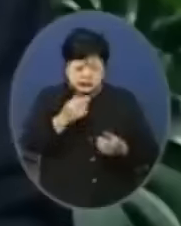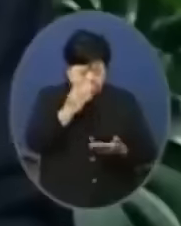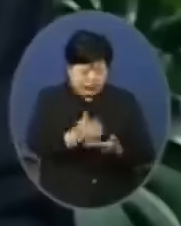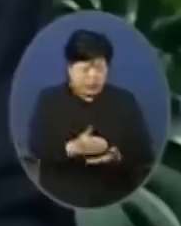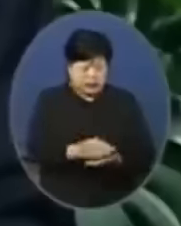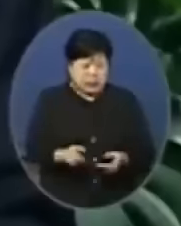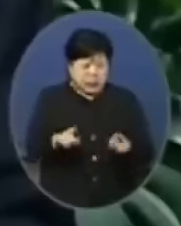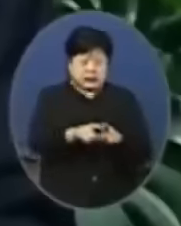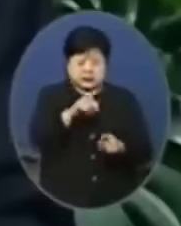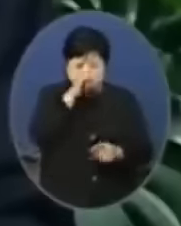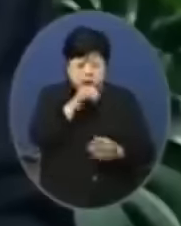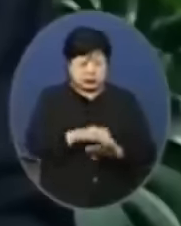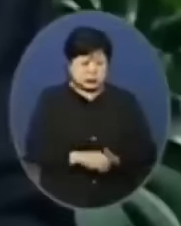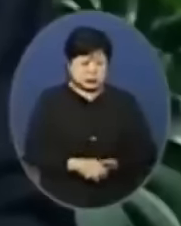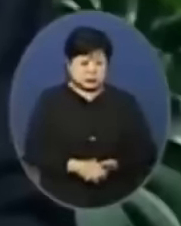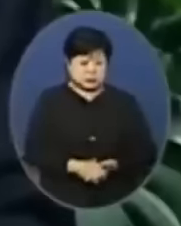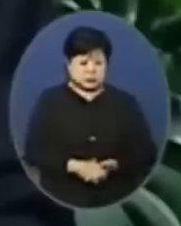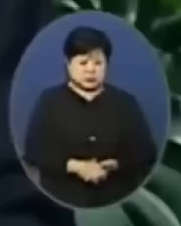말라고.